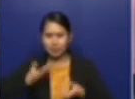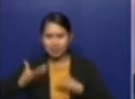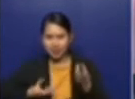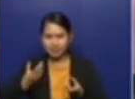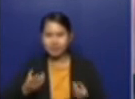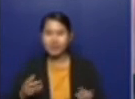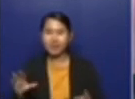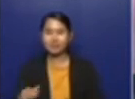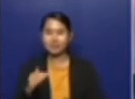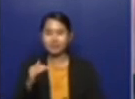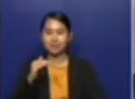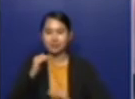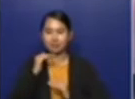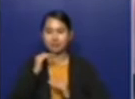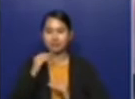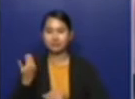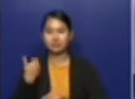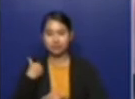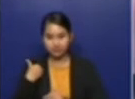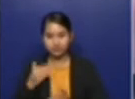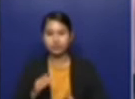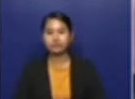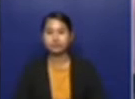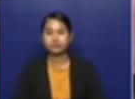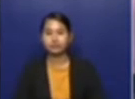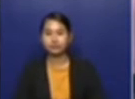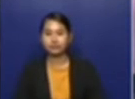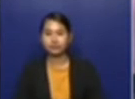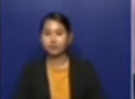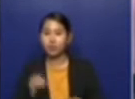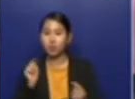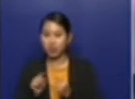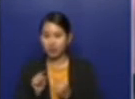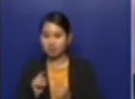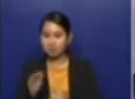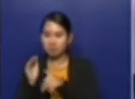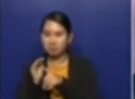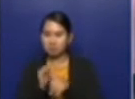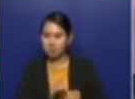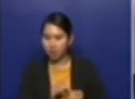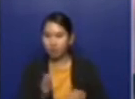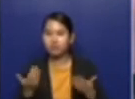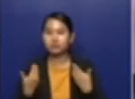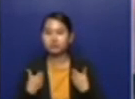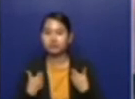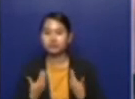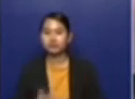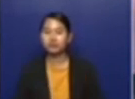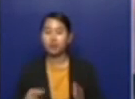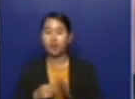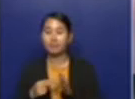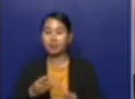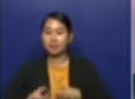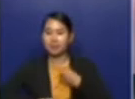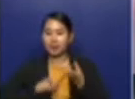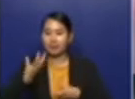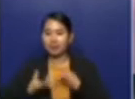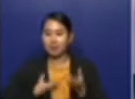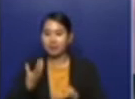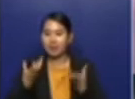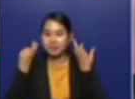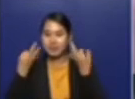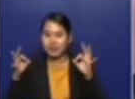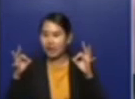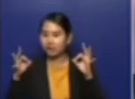ำกัดในพื้นที่ยังจะถูกคุกคาม ไม่สามารถแสดงความคิดเห็นได้อย่างอิสระเส